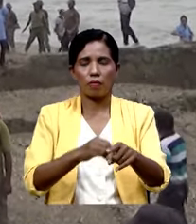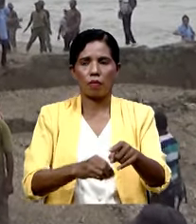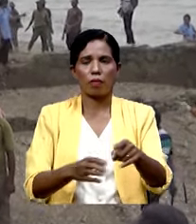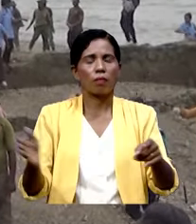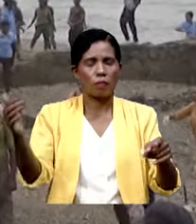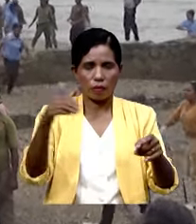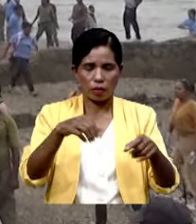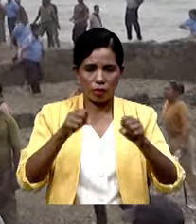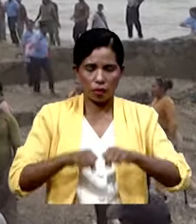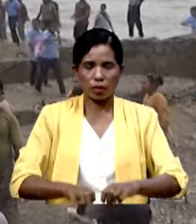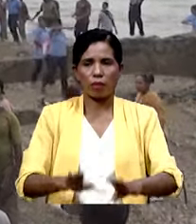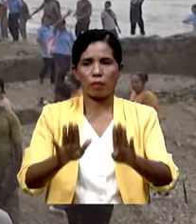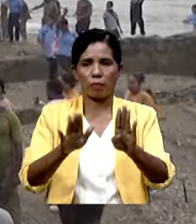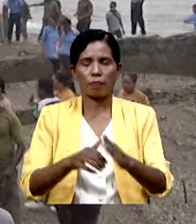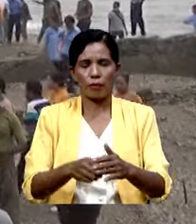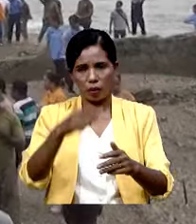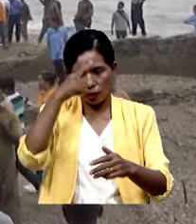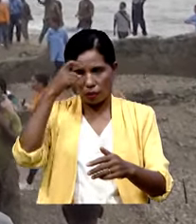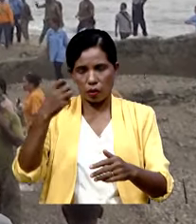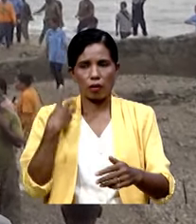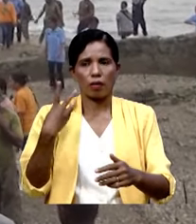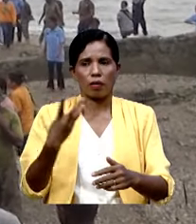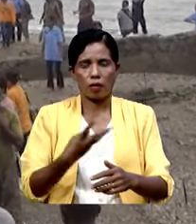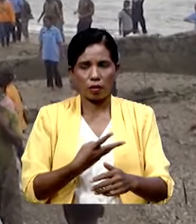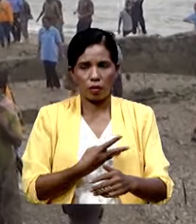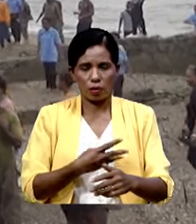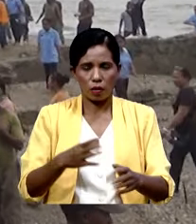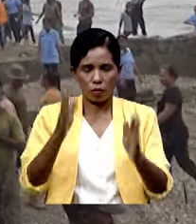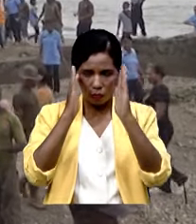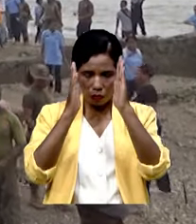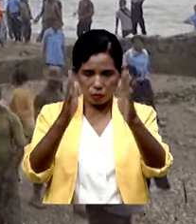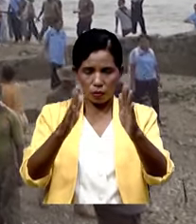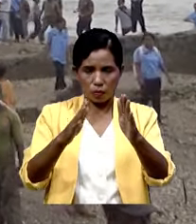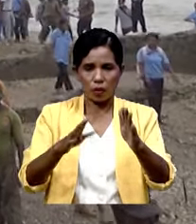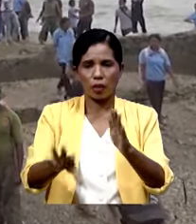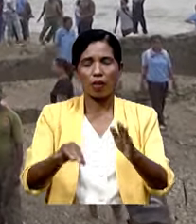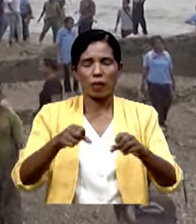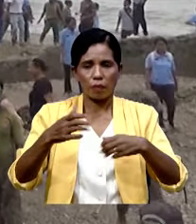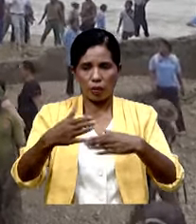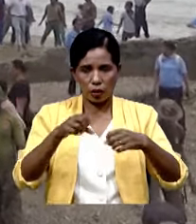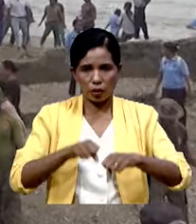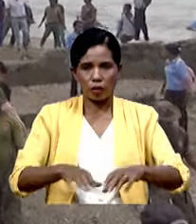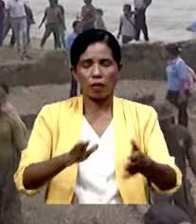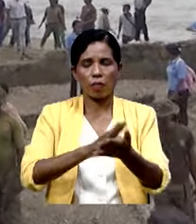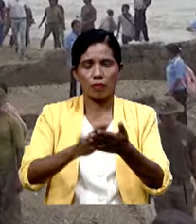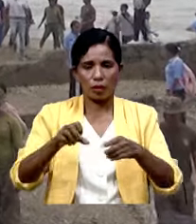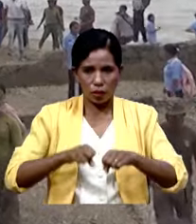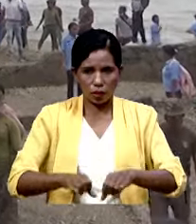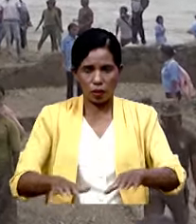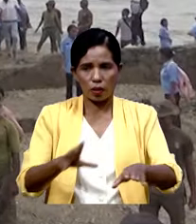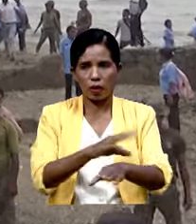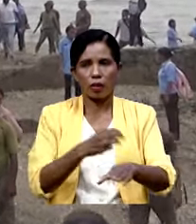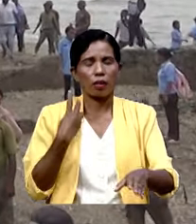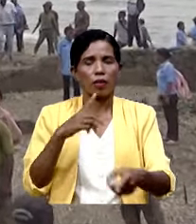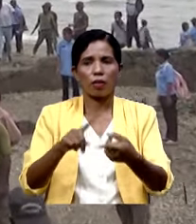fali nene tasi pun tamane mak itene albu limpeta nene ita hil ya tasi pun paru nene ita bela hamos ya tasi pun hari nene itene